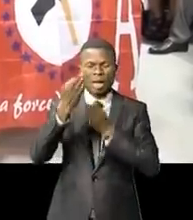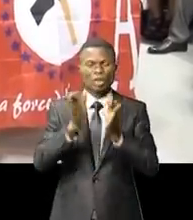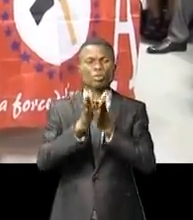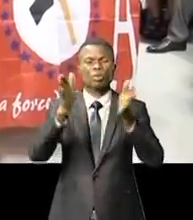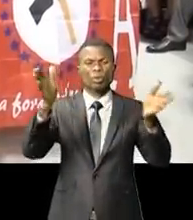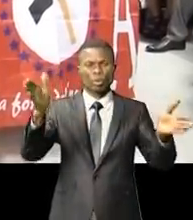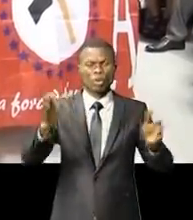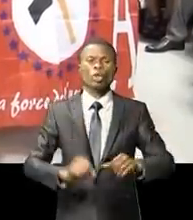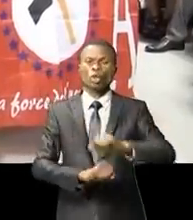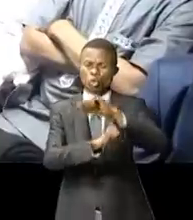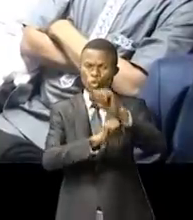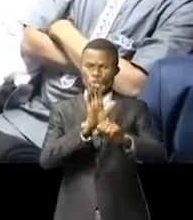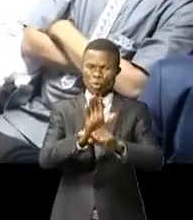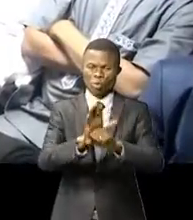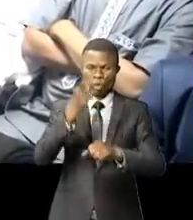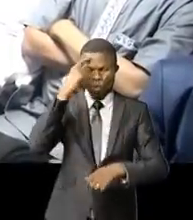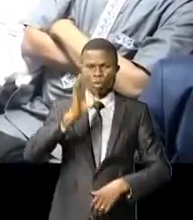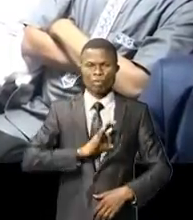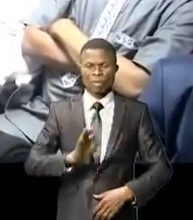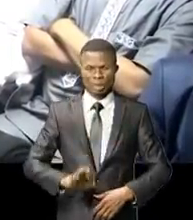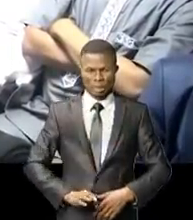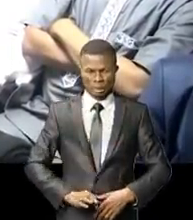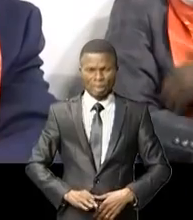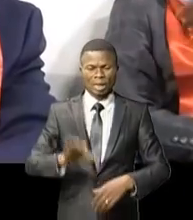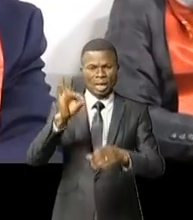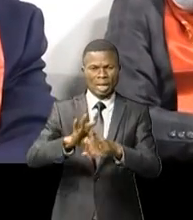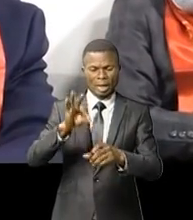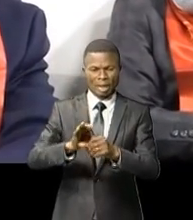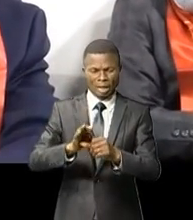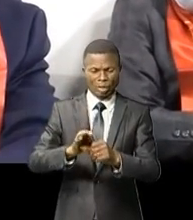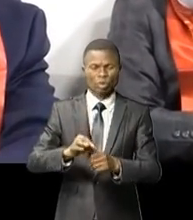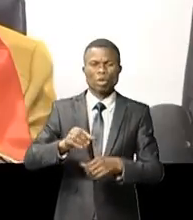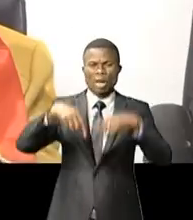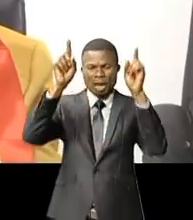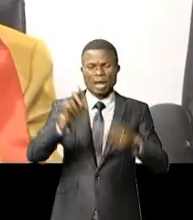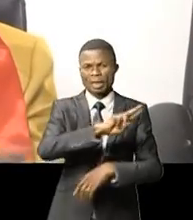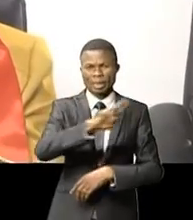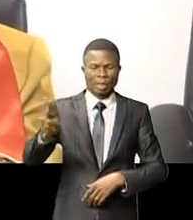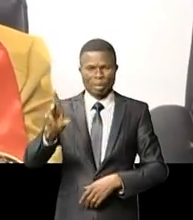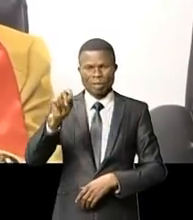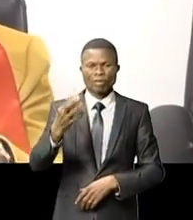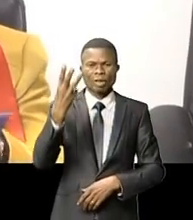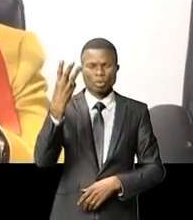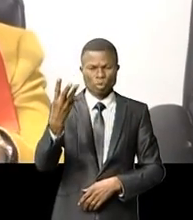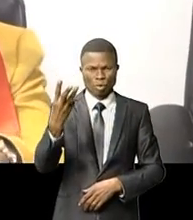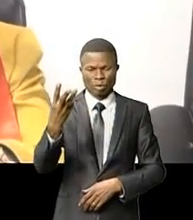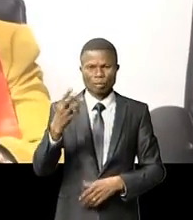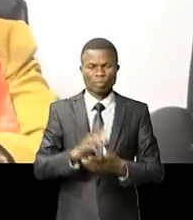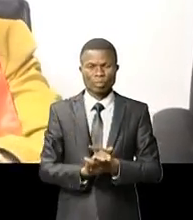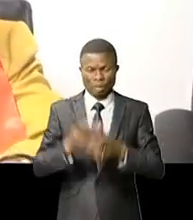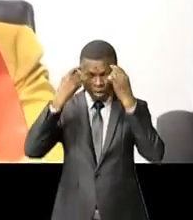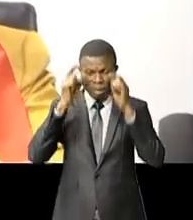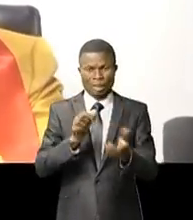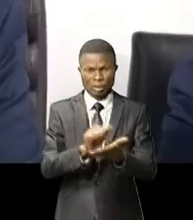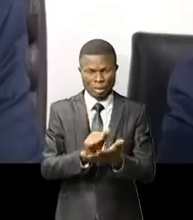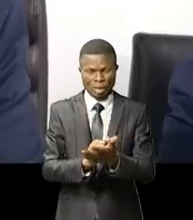publiquement son soutien à la candidature de Félix-Antoine Tshisekedi Tshilombo à l'élection présidentielle de 2023. Cette